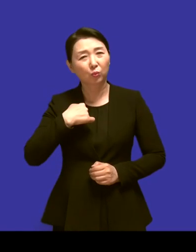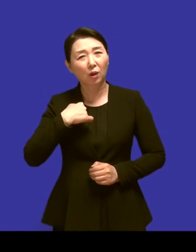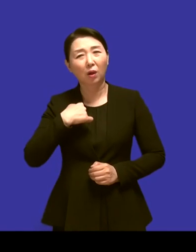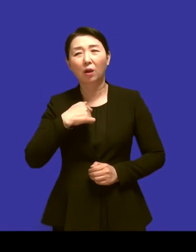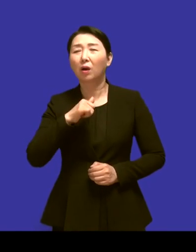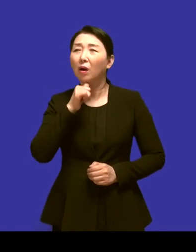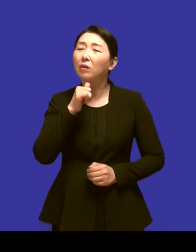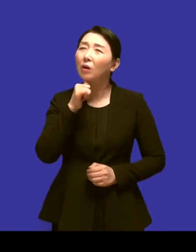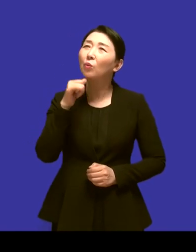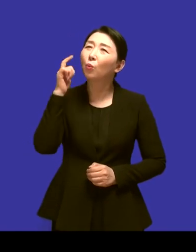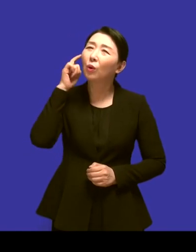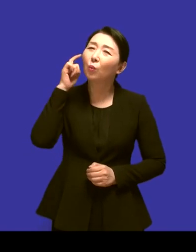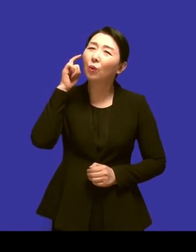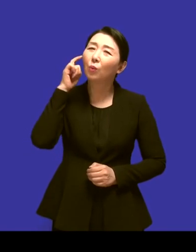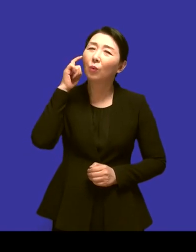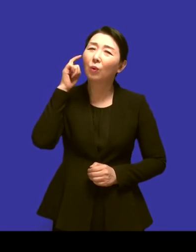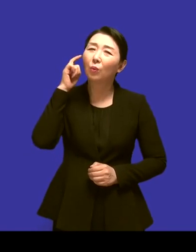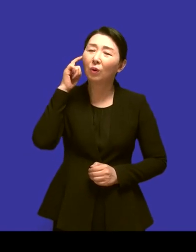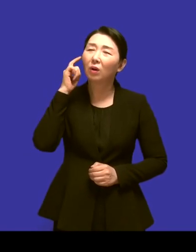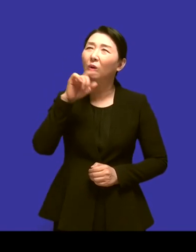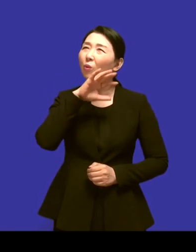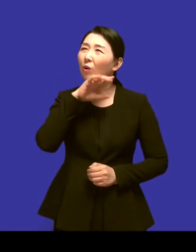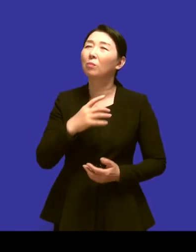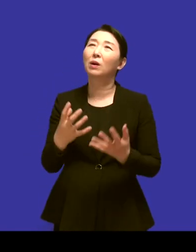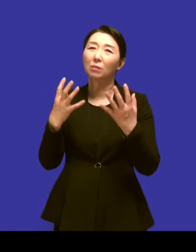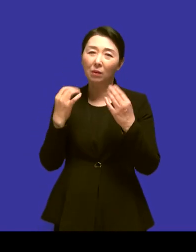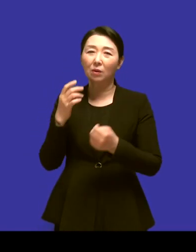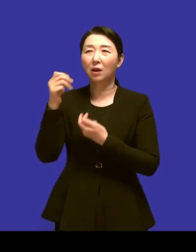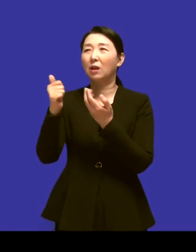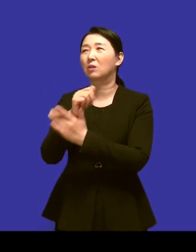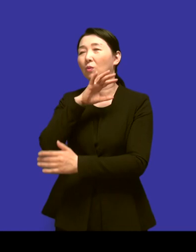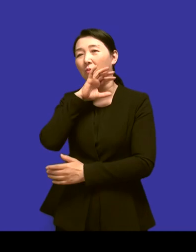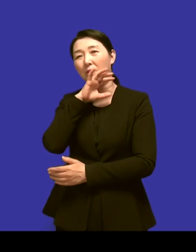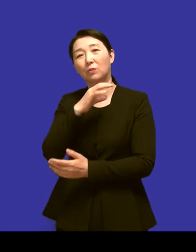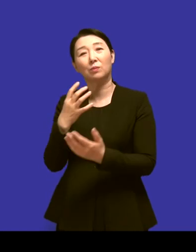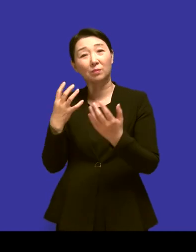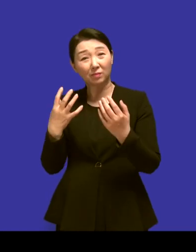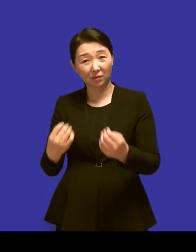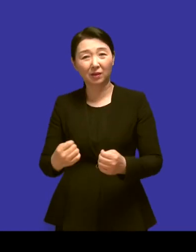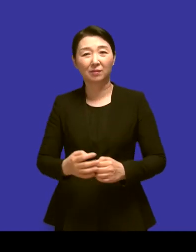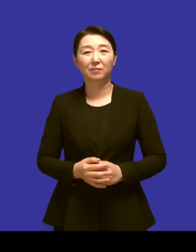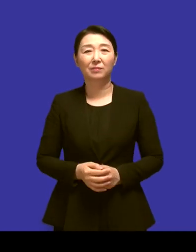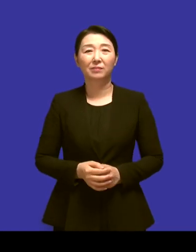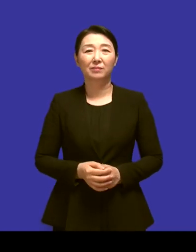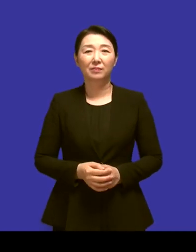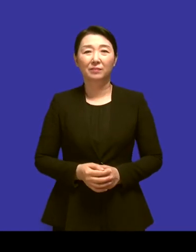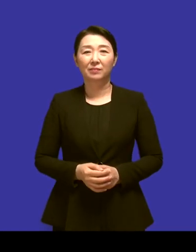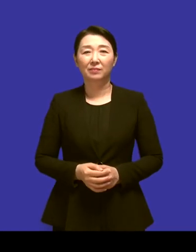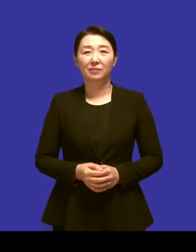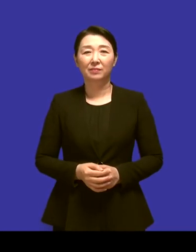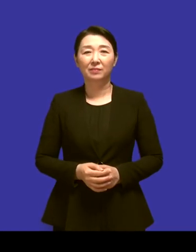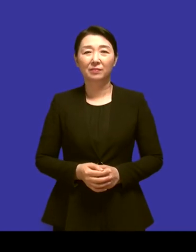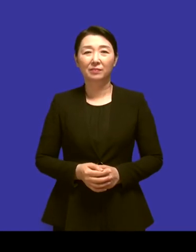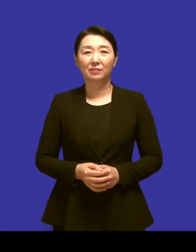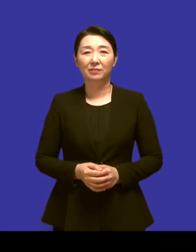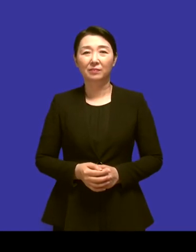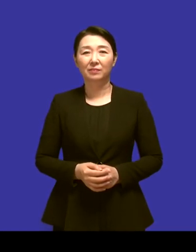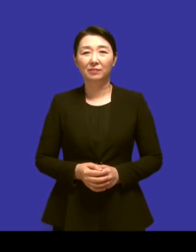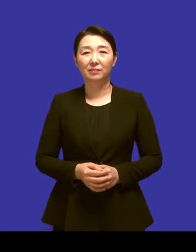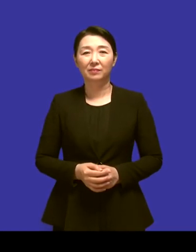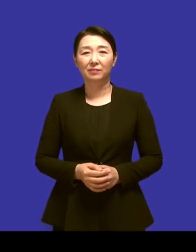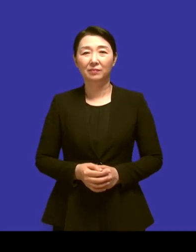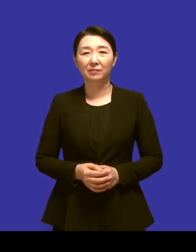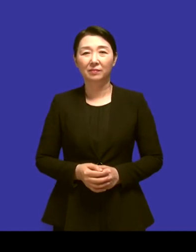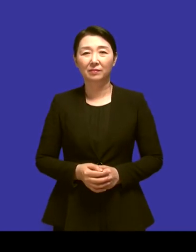이렇게 돼야만 했나 이러면서 원망도 많이 하고 하나님 원망도 많이 하고 그랬었던 것 같아요. 근데 그럴